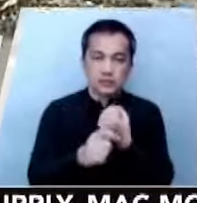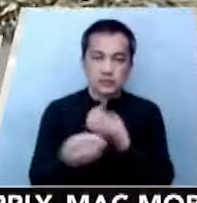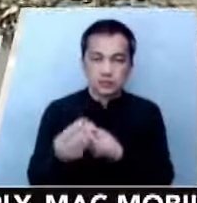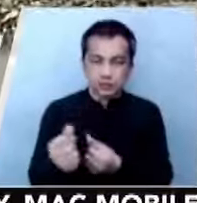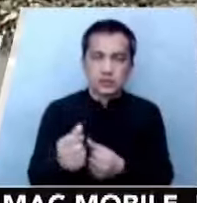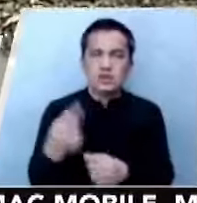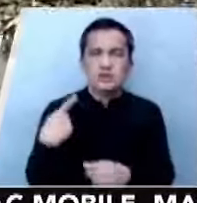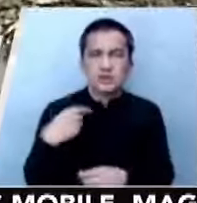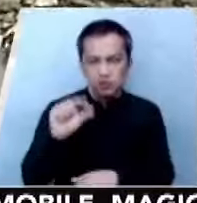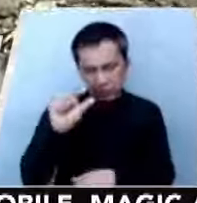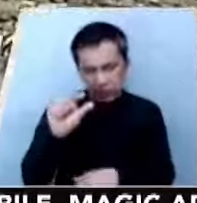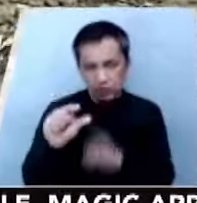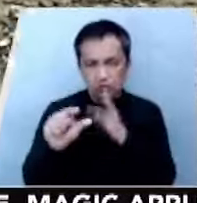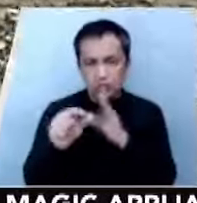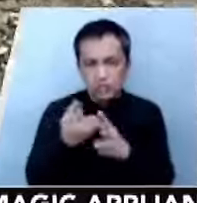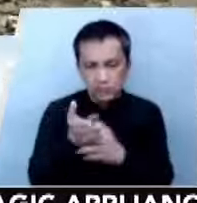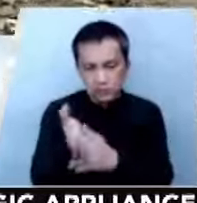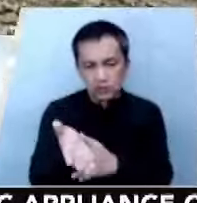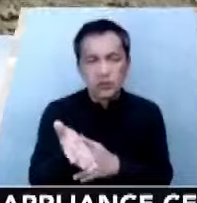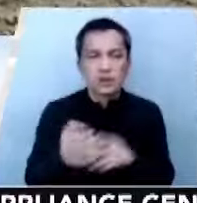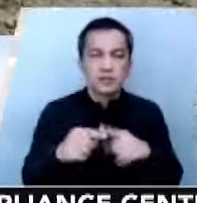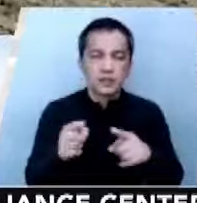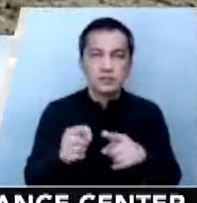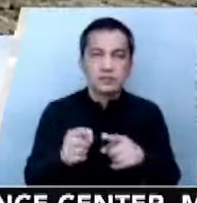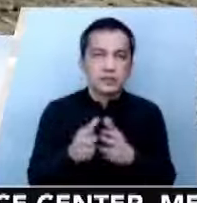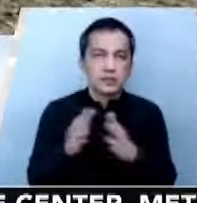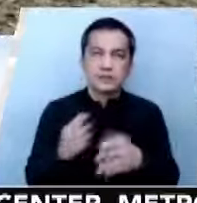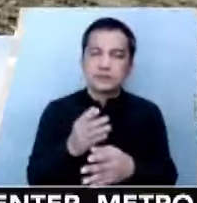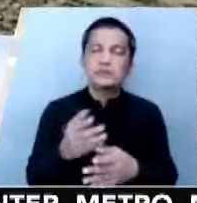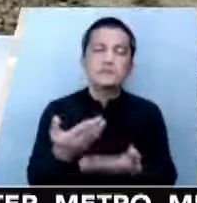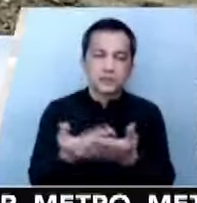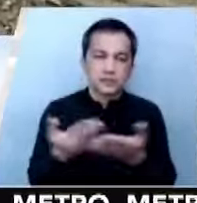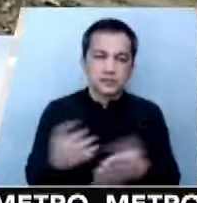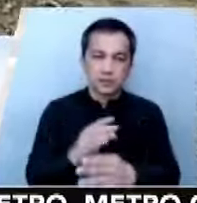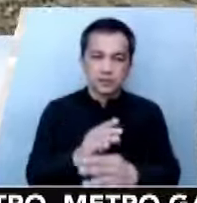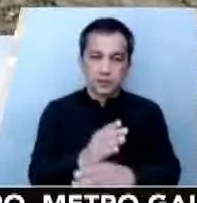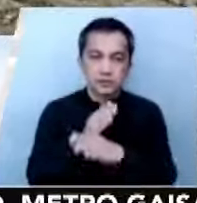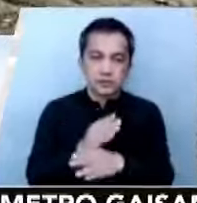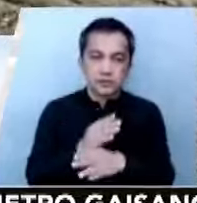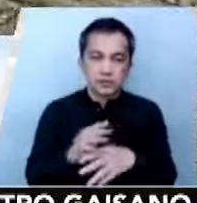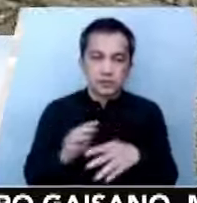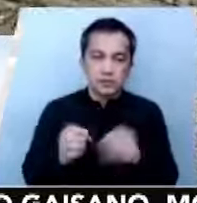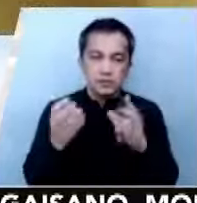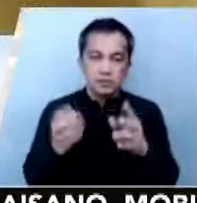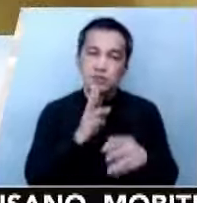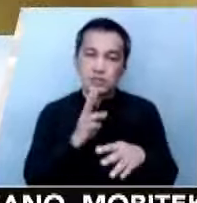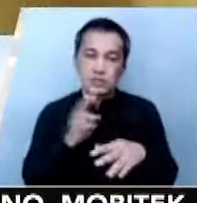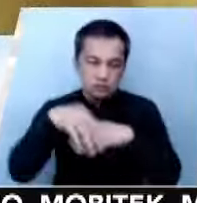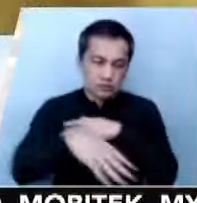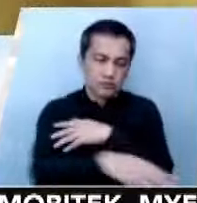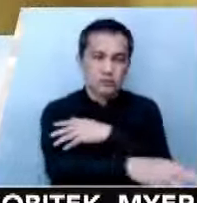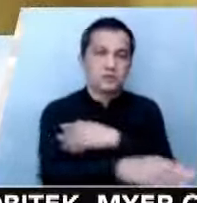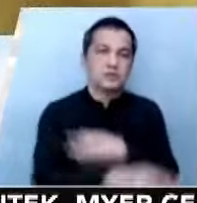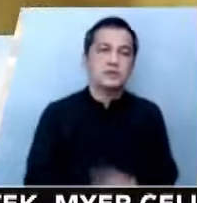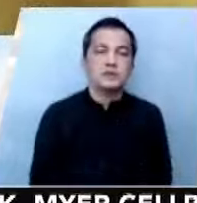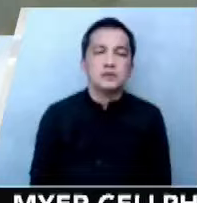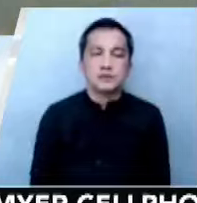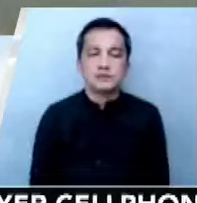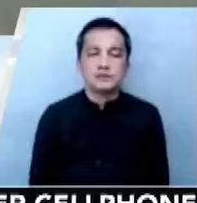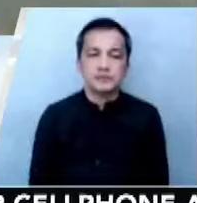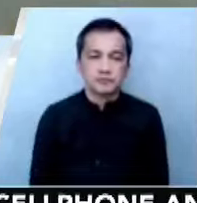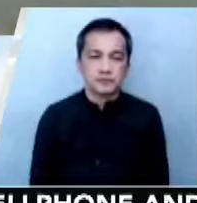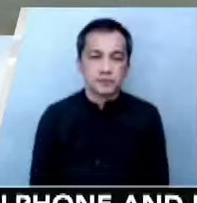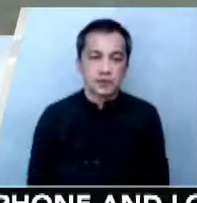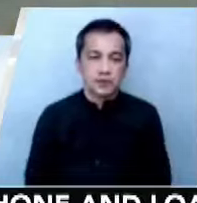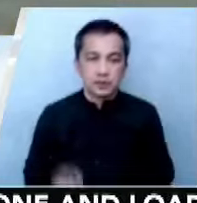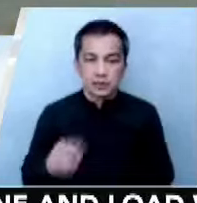na tumatagas pero napakalaking bagay na raw nito para mapigilan yung pag-agos ng maraming tubig mula sa creek. Rumispondi na rin ang